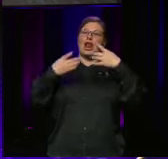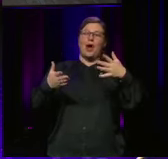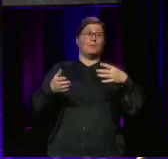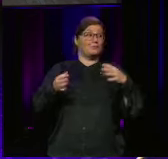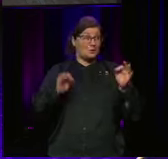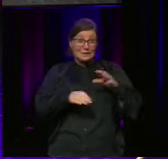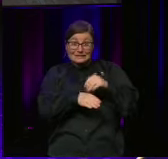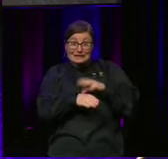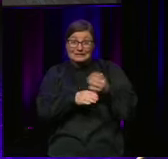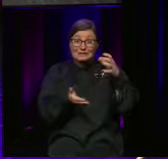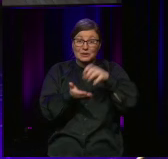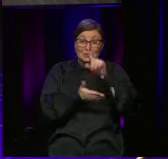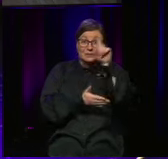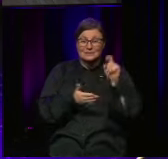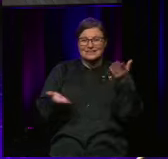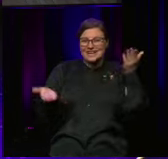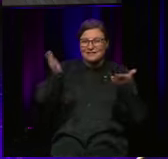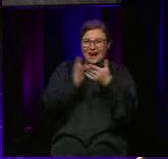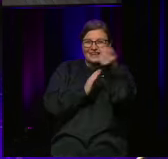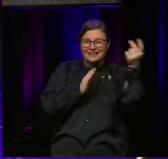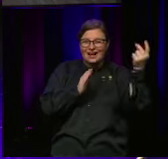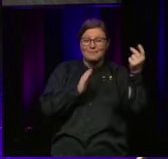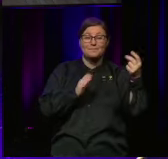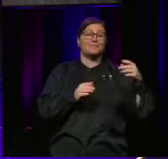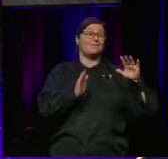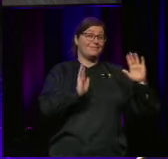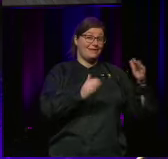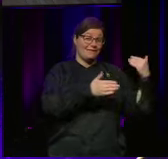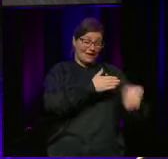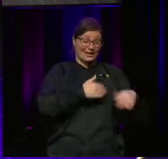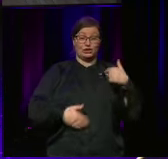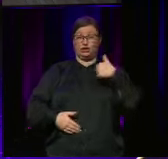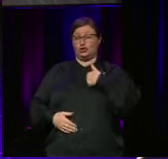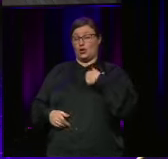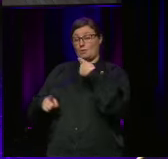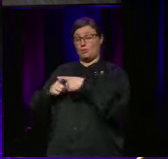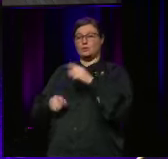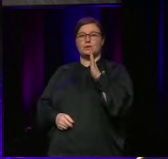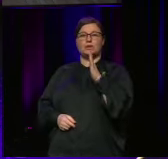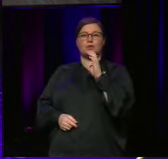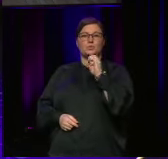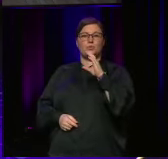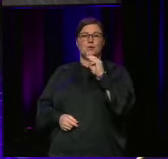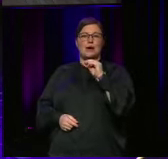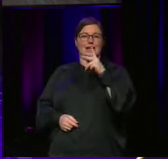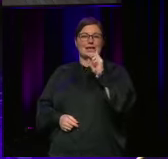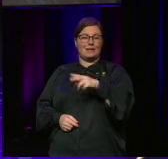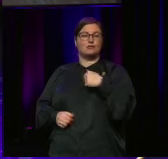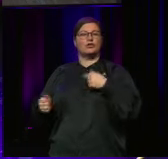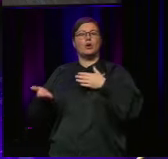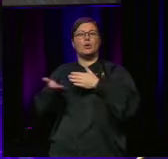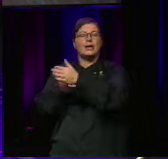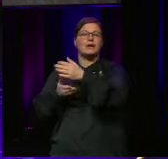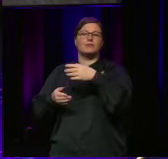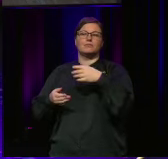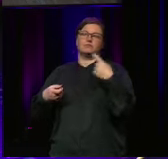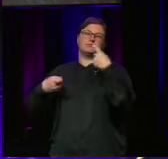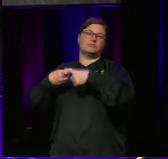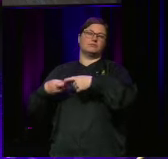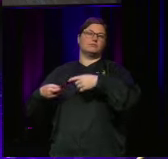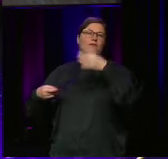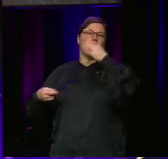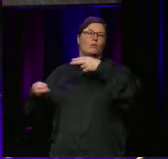Sverige. Sen efter det så ska jag tillsammans med Joakim gå igenom några frågeställningar som är hemskt lite juridiska och